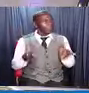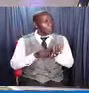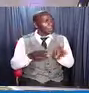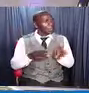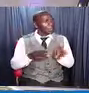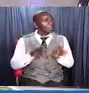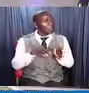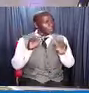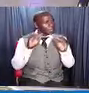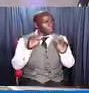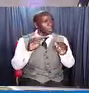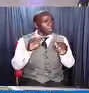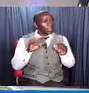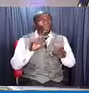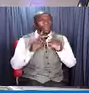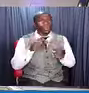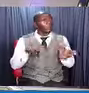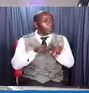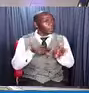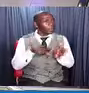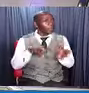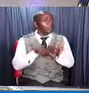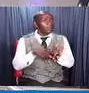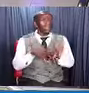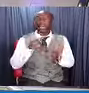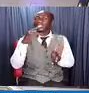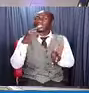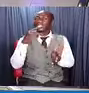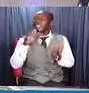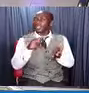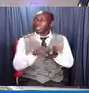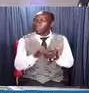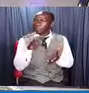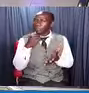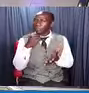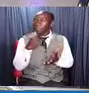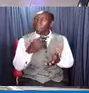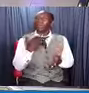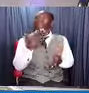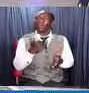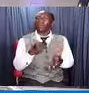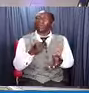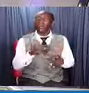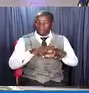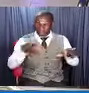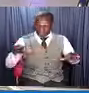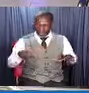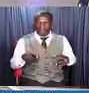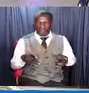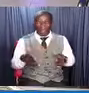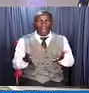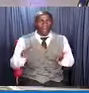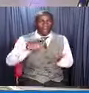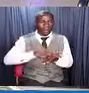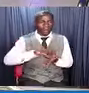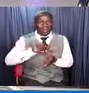always teach repeatedly. Uwe na kuongea kwa kurudia. And speak repeatedly. Jamani mimi nilisema. Okay, I say. Nataka meza itandikwe hivi. I want this nataka to be